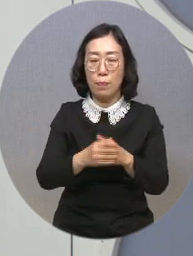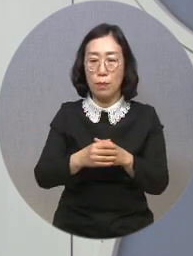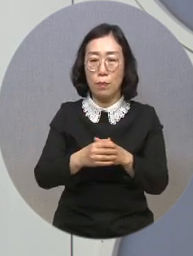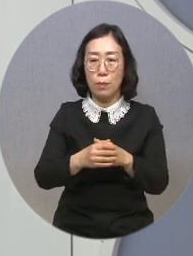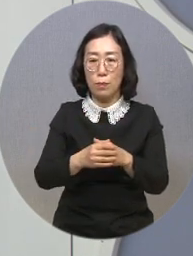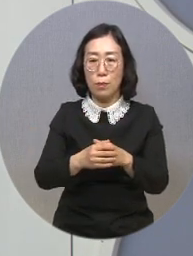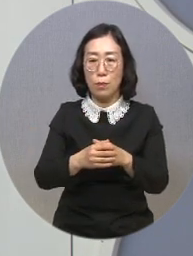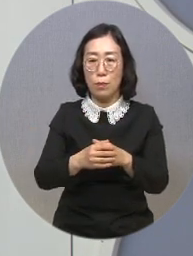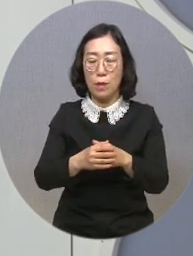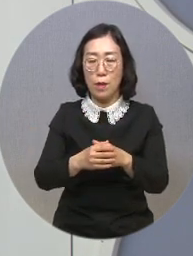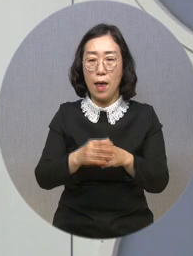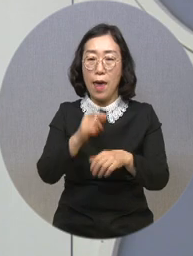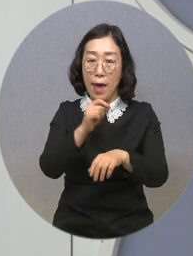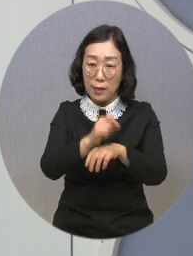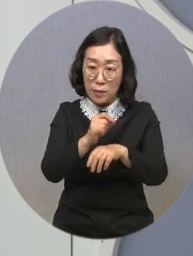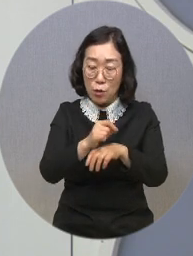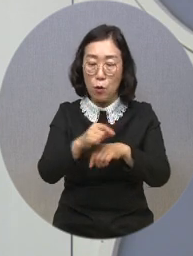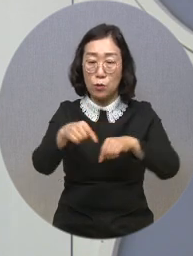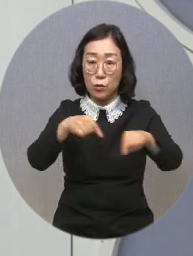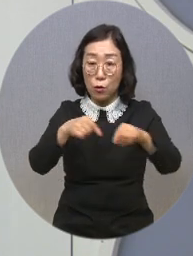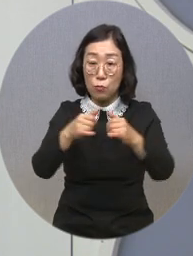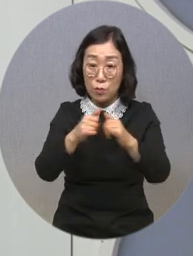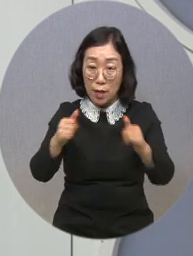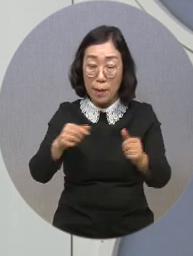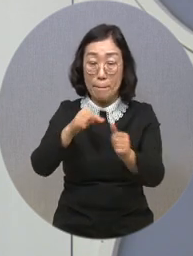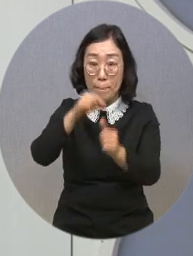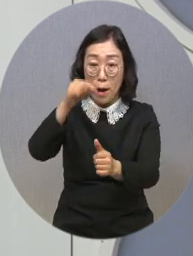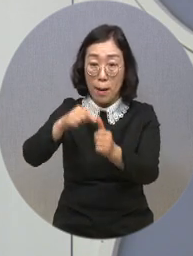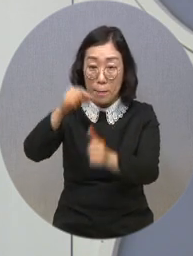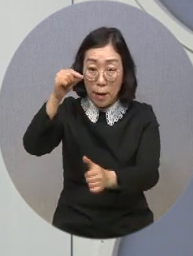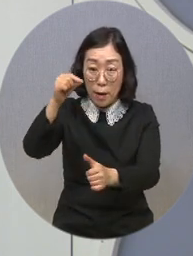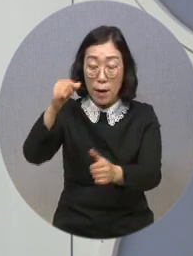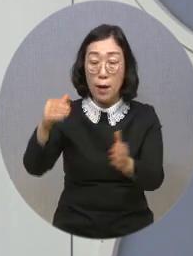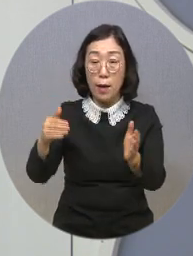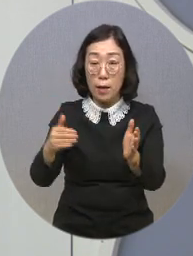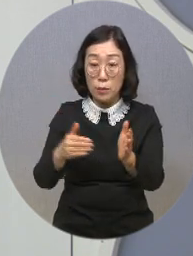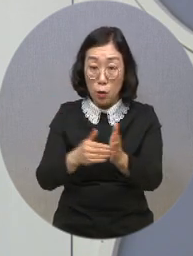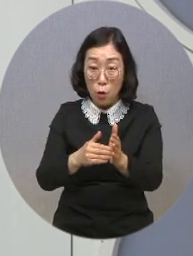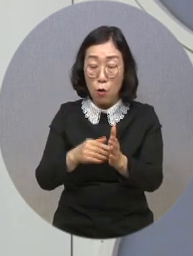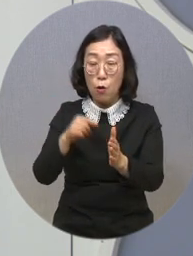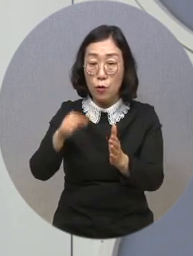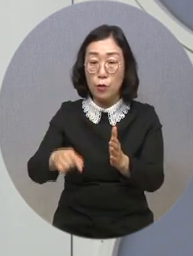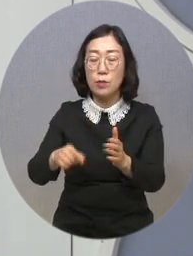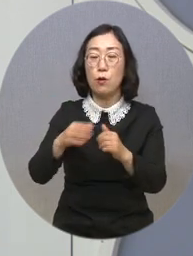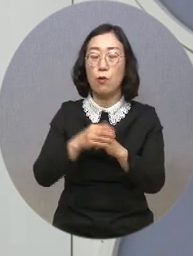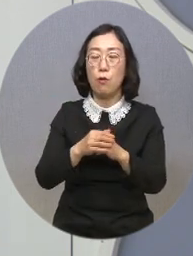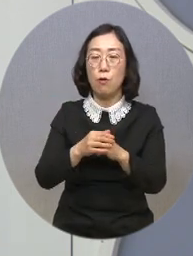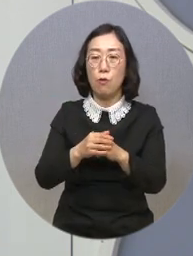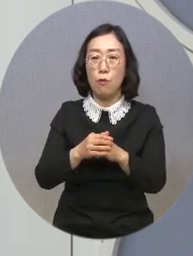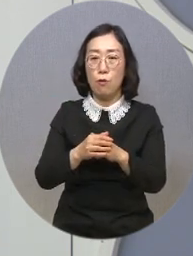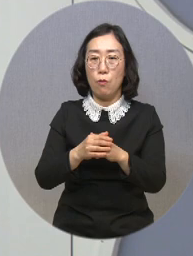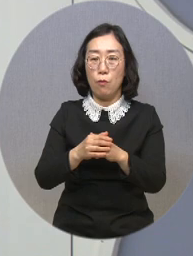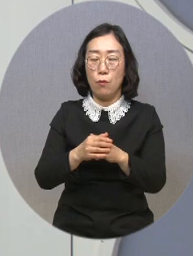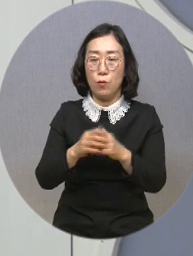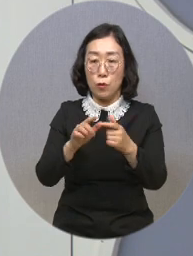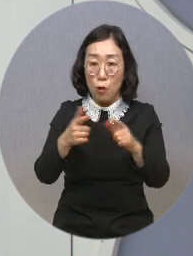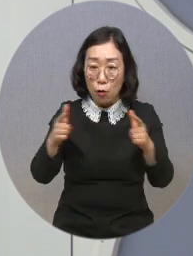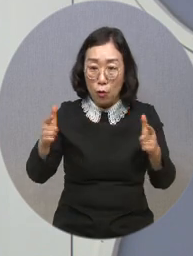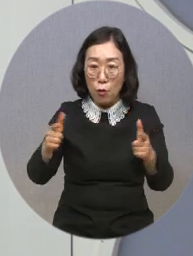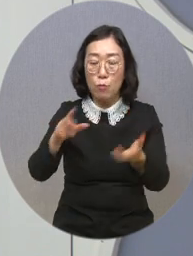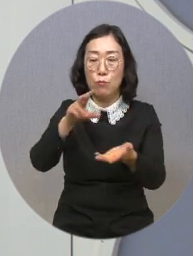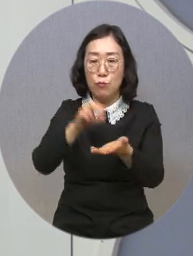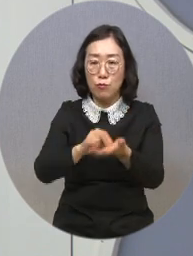훌륭한 지방행정가를 또 선출해서 우리나라가 여러 가지 지금